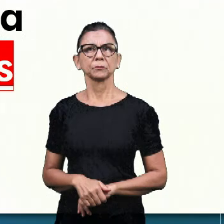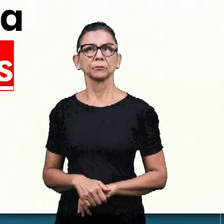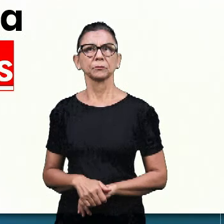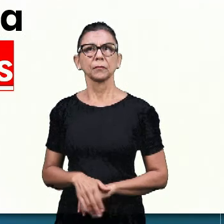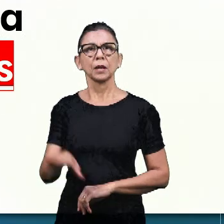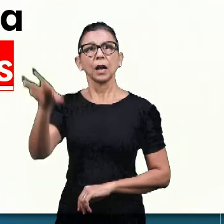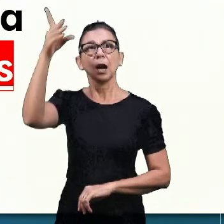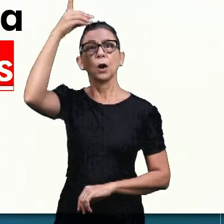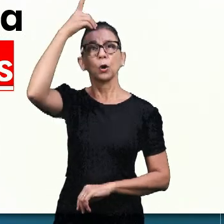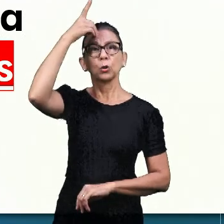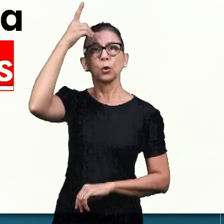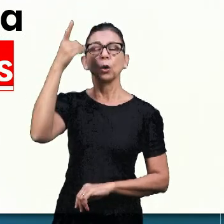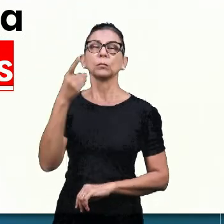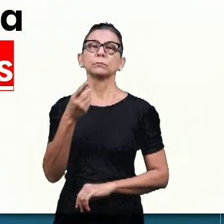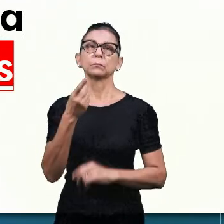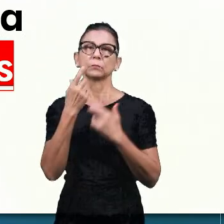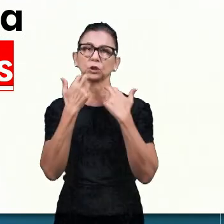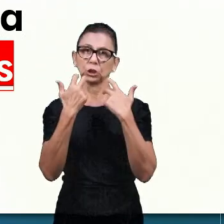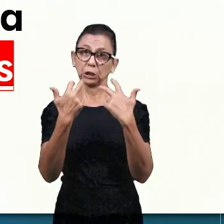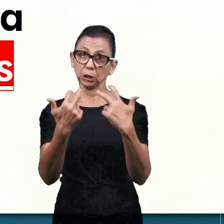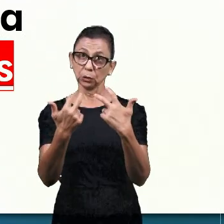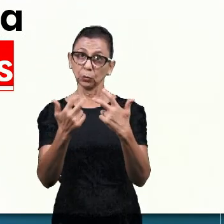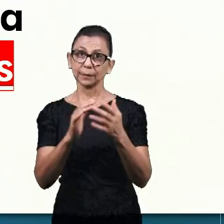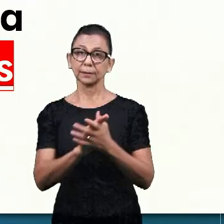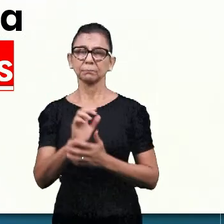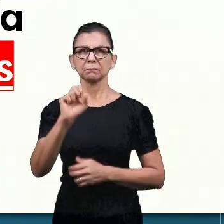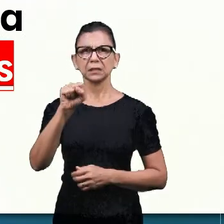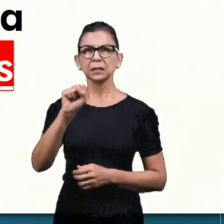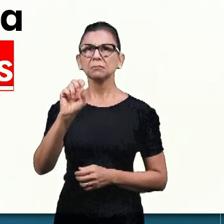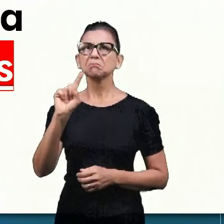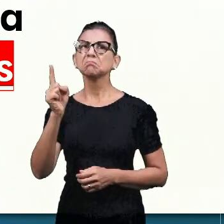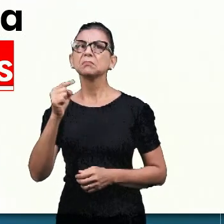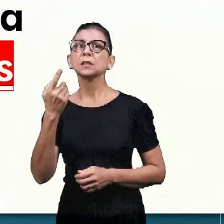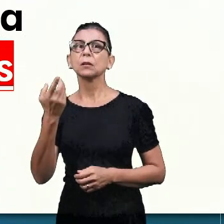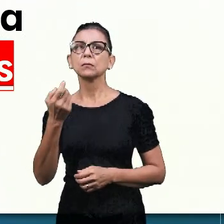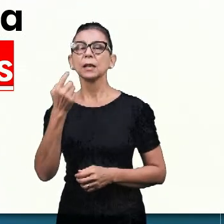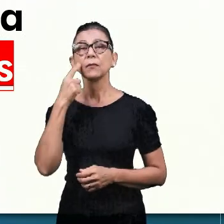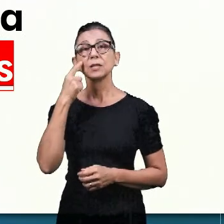réponse que vous allez donner ici. Vous allez appliquer oui ou non, et